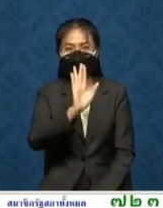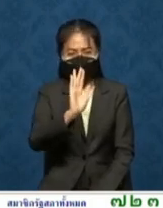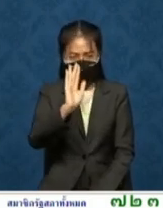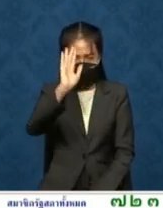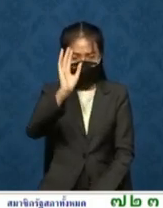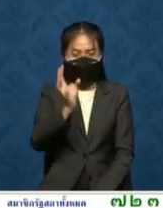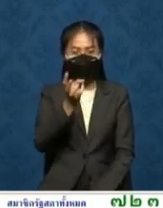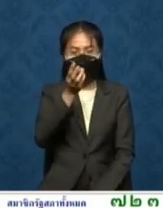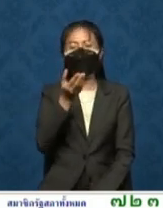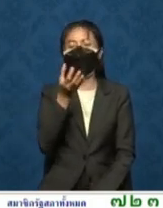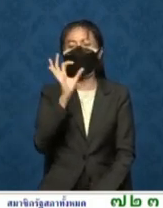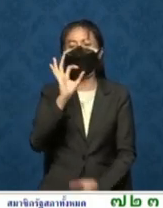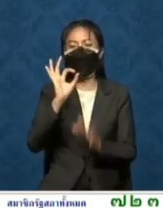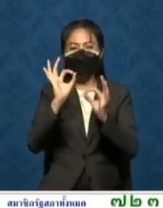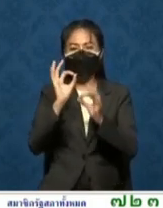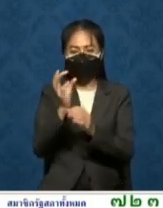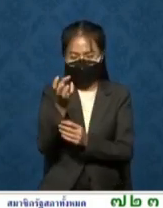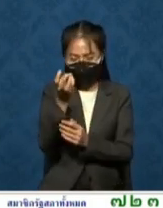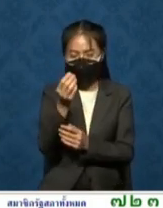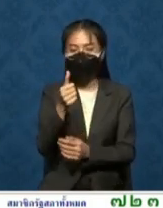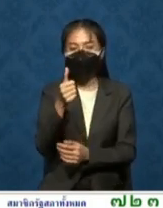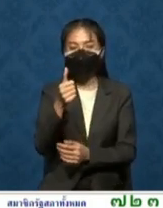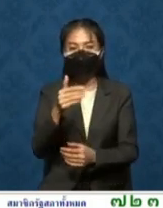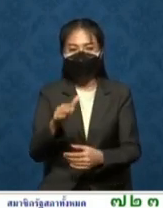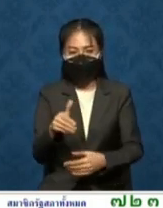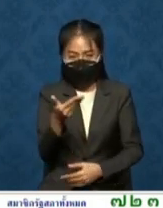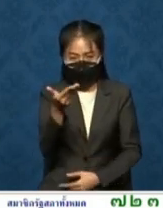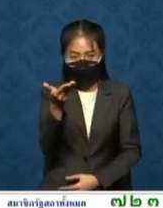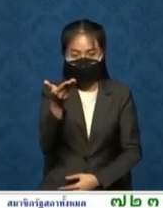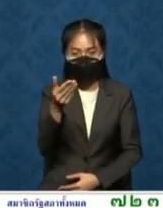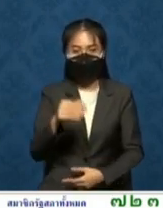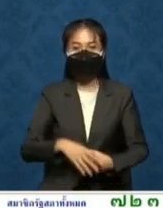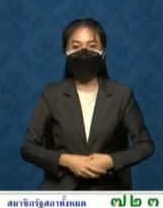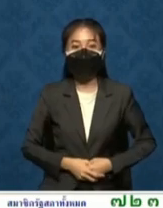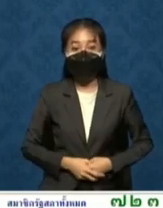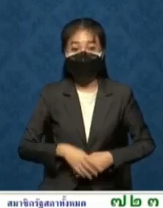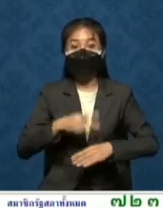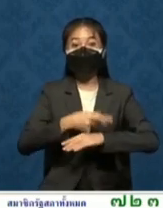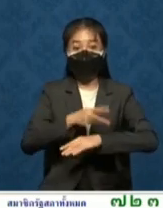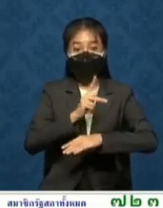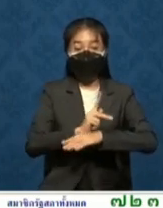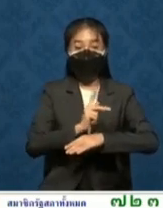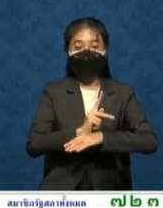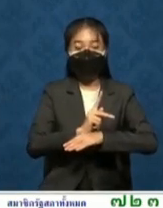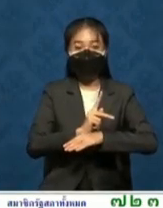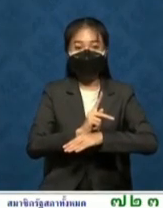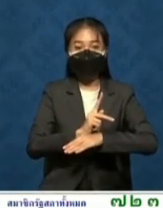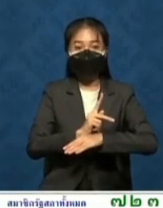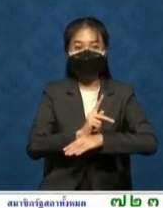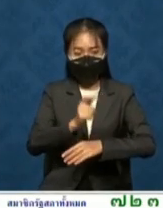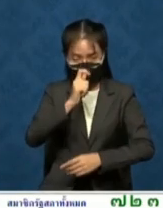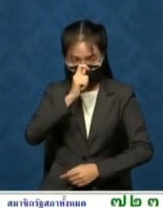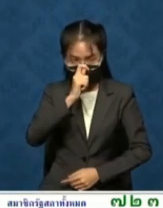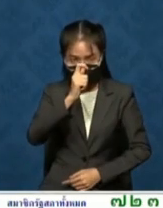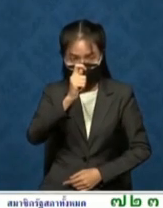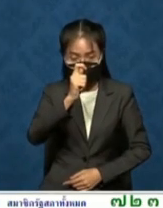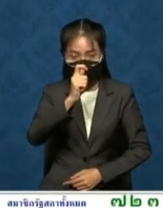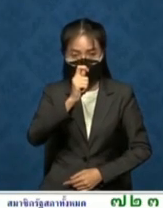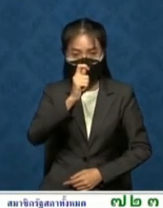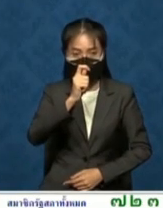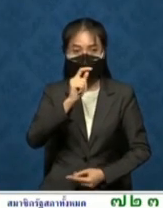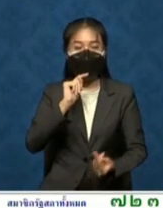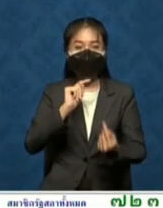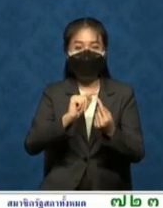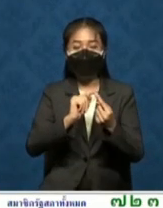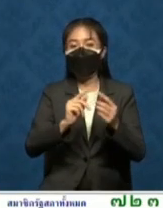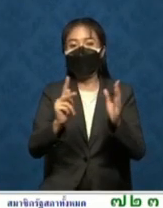ประธานนะผมประเสริฐพงศ์สอนุวัฒน์ครับ เชิญครับ ครับเนื่องจากว่าท่านประธานต้องเคารพเรื่องของข้อบังคับนะครับ